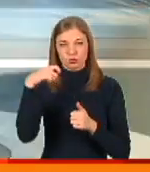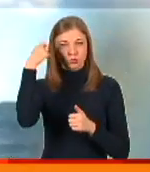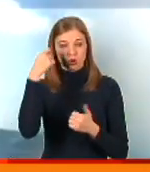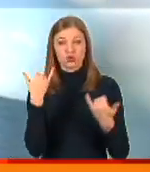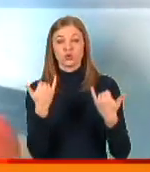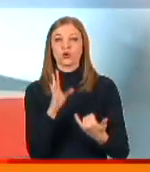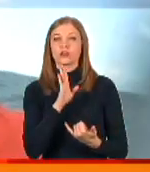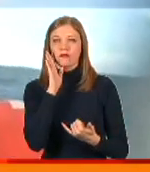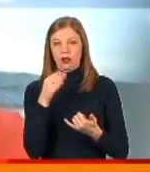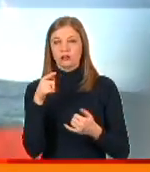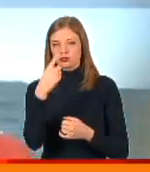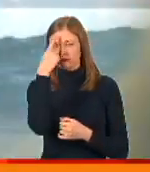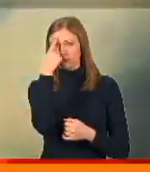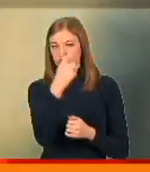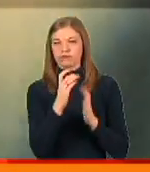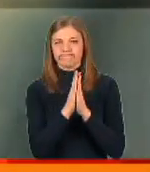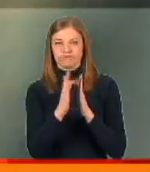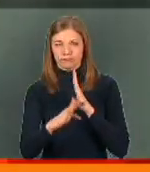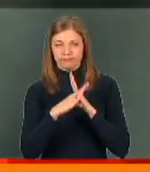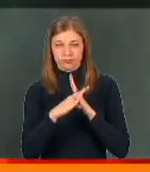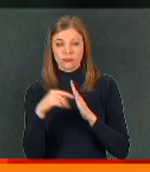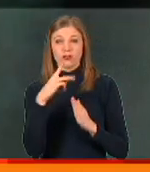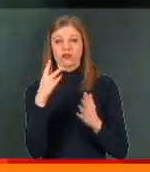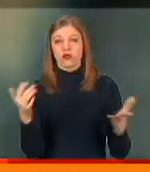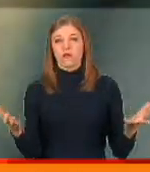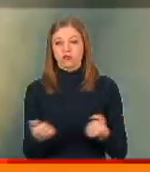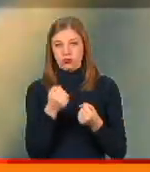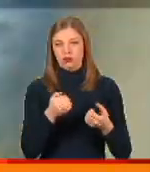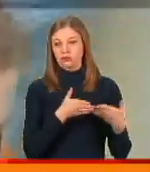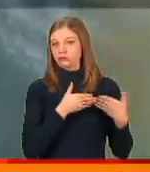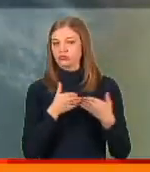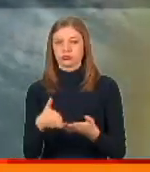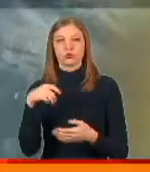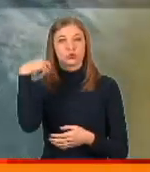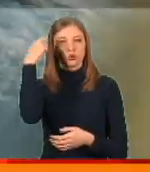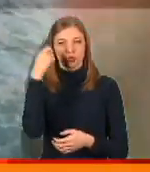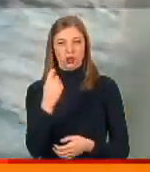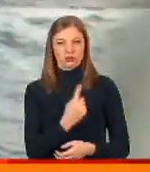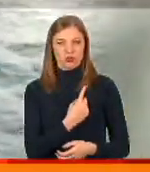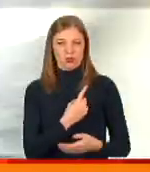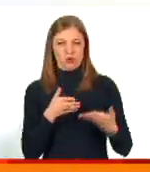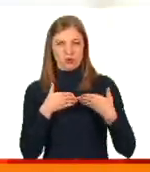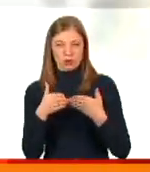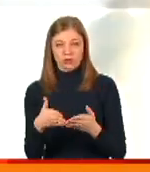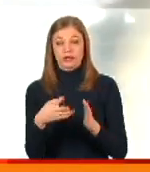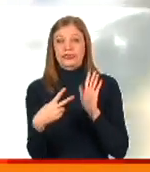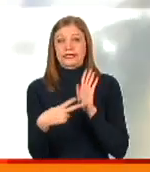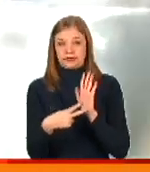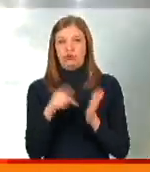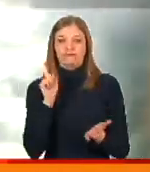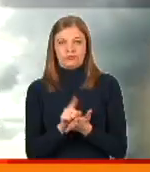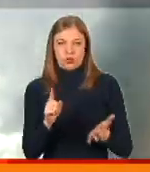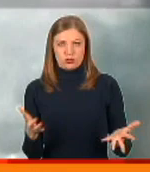Сьогодні вранці екіпаж надіслав сигнал про лихо. На порятунок морякам рушила турецька узбережна охорона. 7